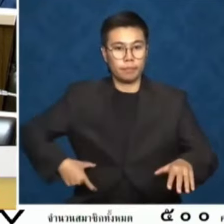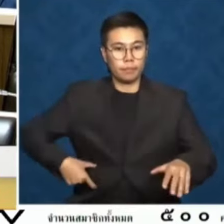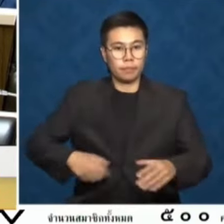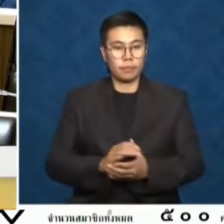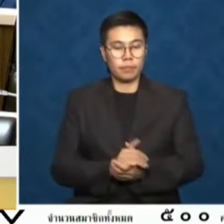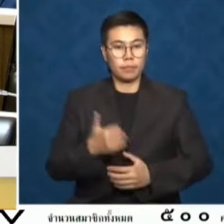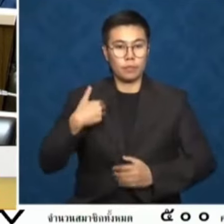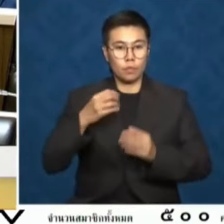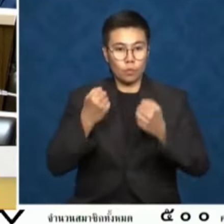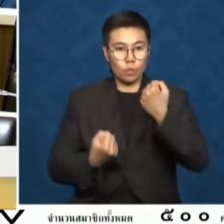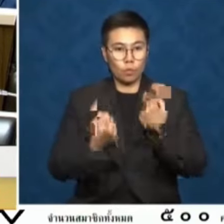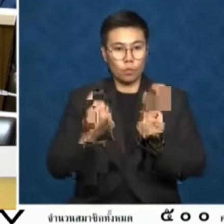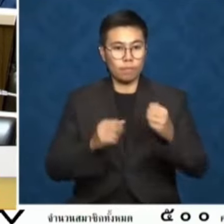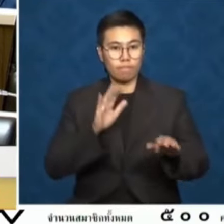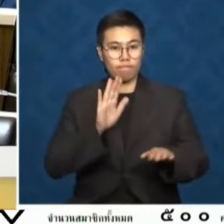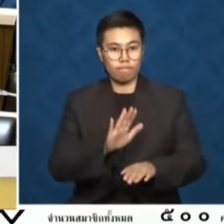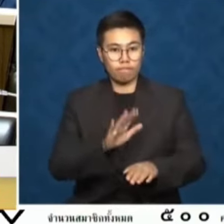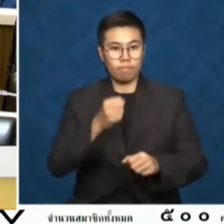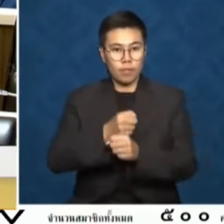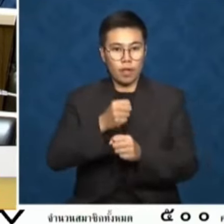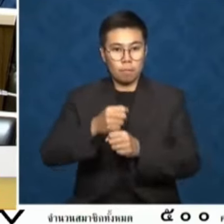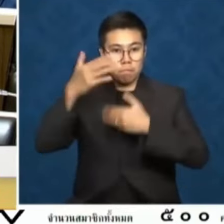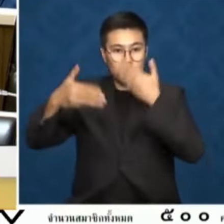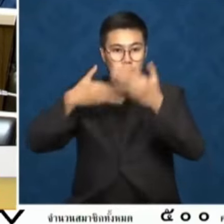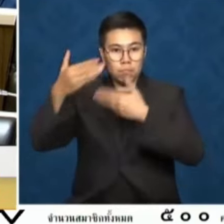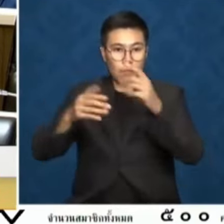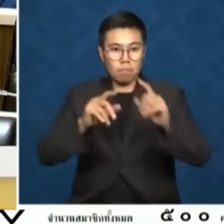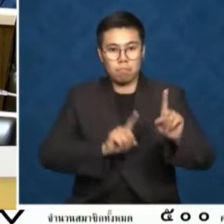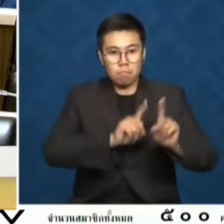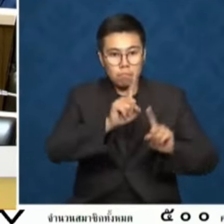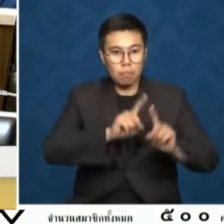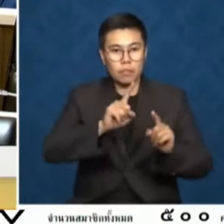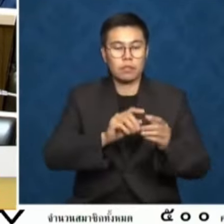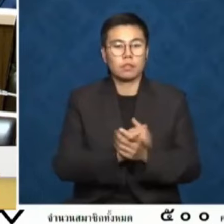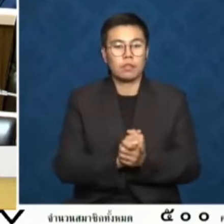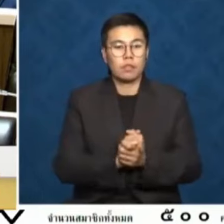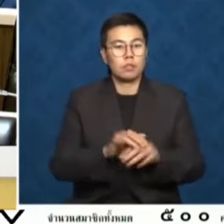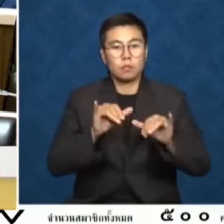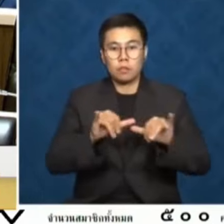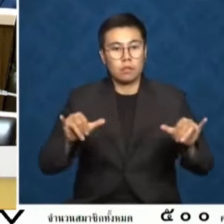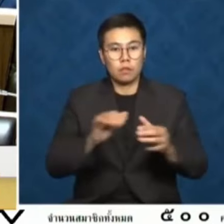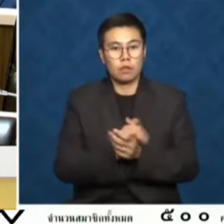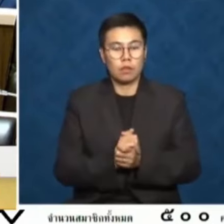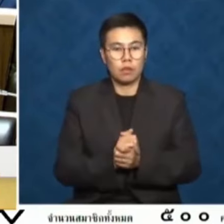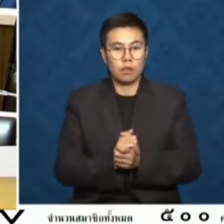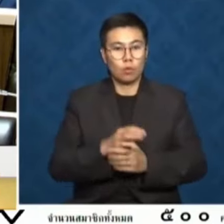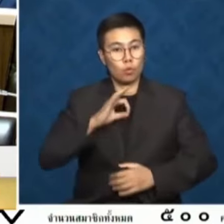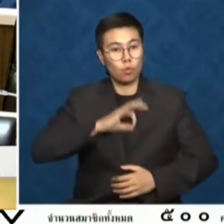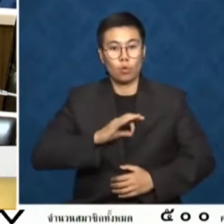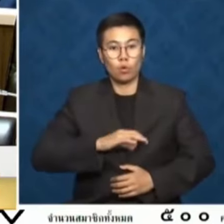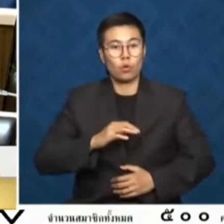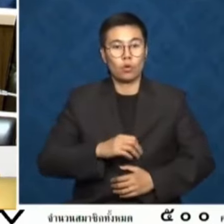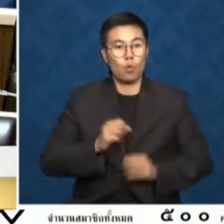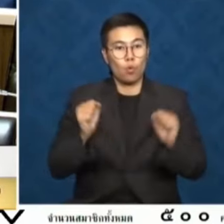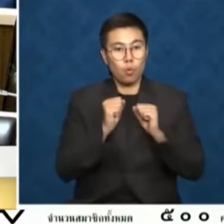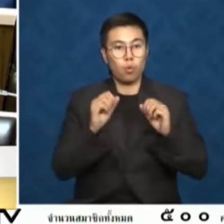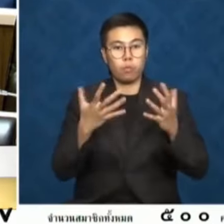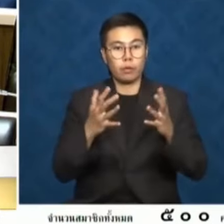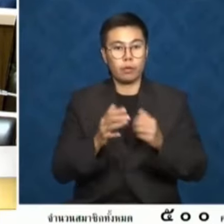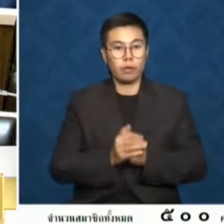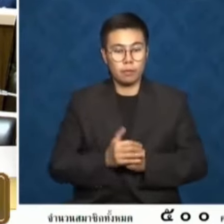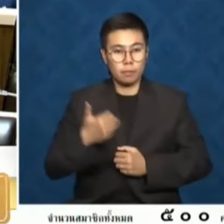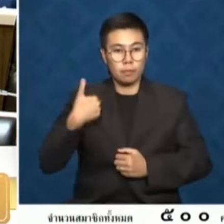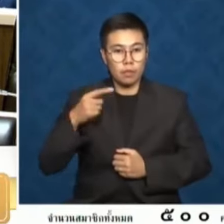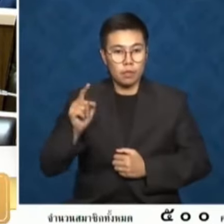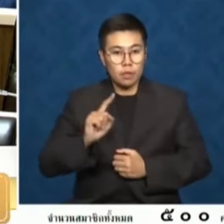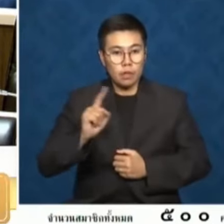ที่บีบแตรยังไปจัดกิจกรรมทำโพหน้าตาเฉยครับและทำโพว่าไงครับคุณคิดว่ากระบวนเสด็จ